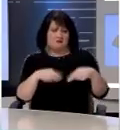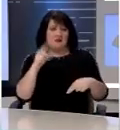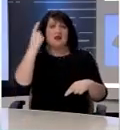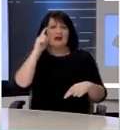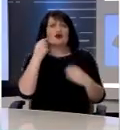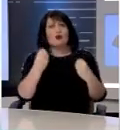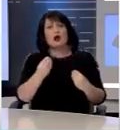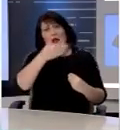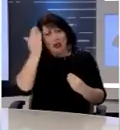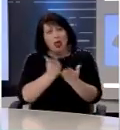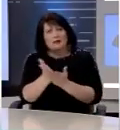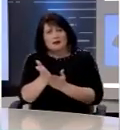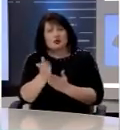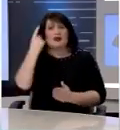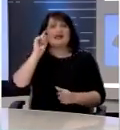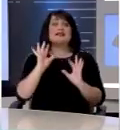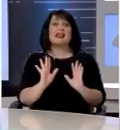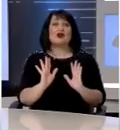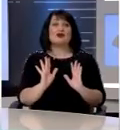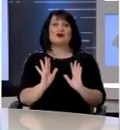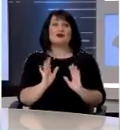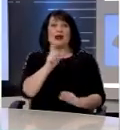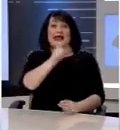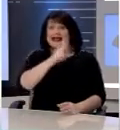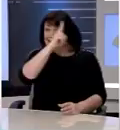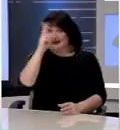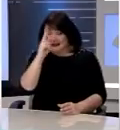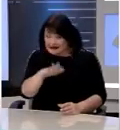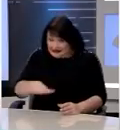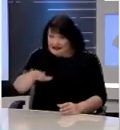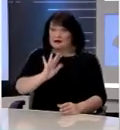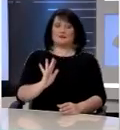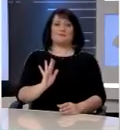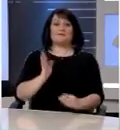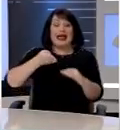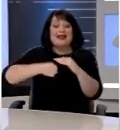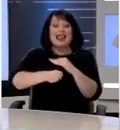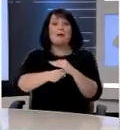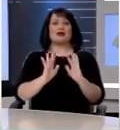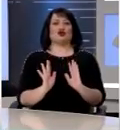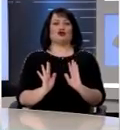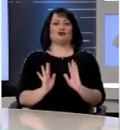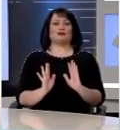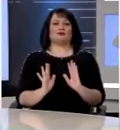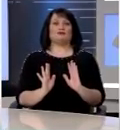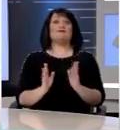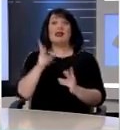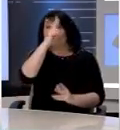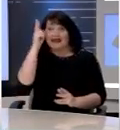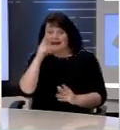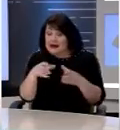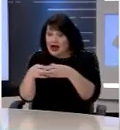μπορεί να είναι εντιμότατος, αλλά εν πάση περιπτώσει δεν είναι η σαουδαραβική πλευρά. Είναι ενδιάμεσος κι αυτός. Και εν